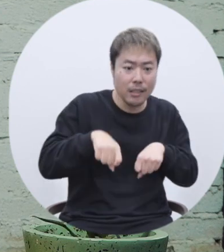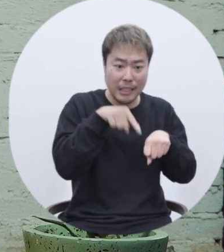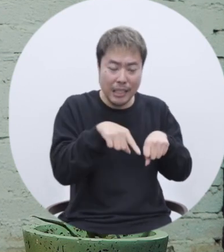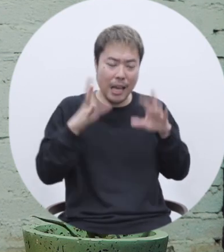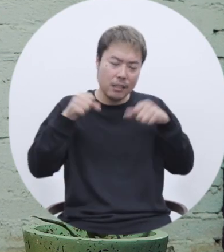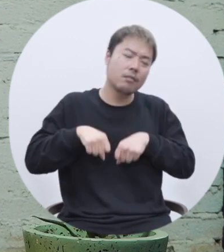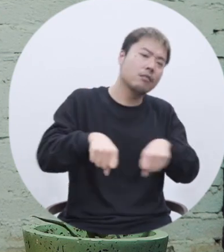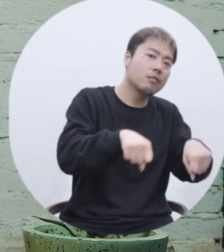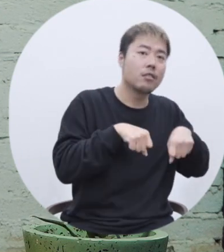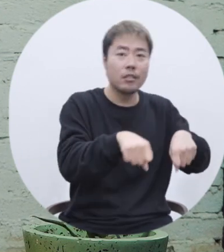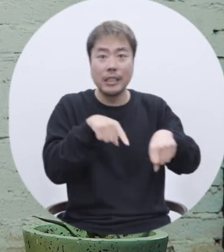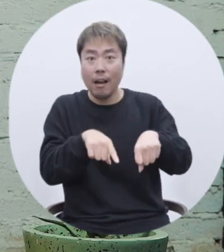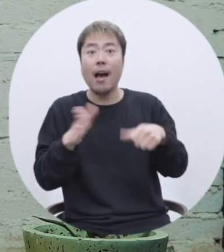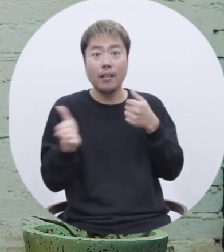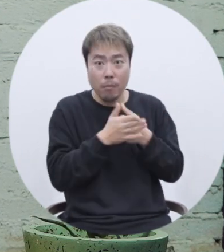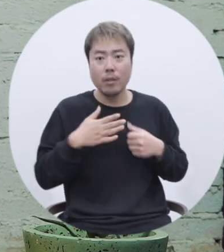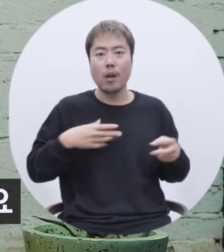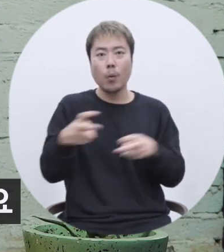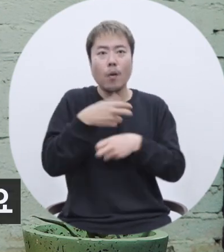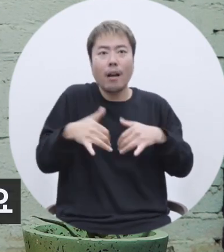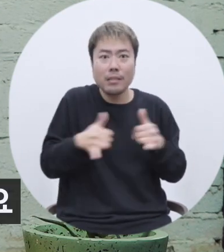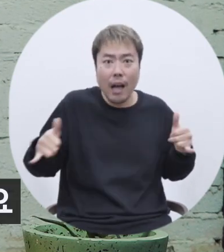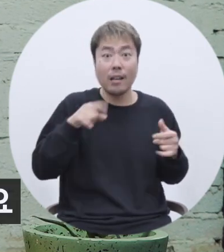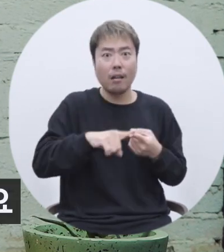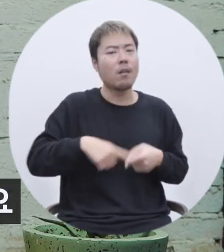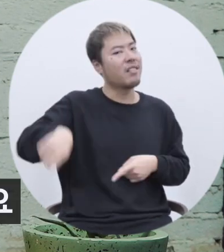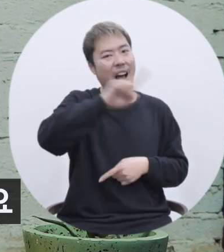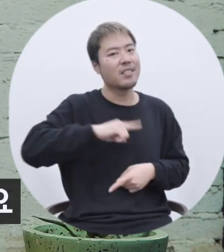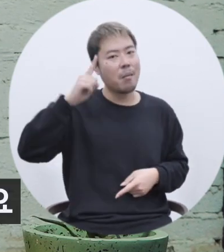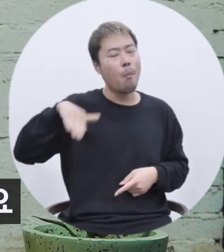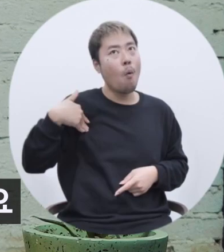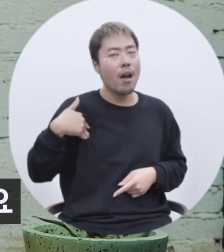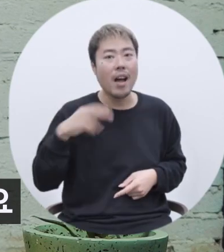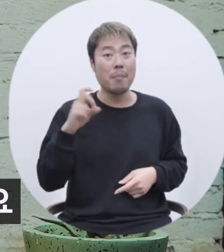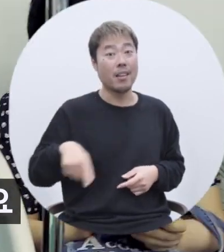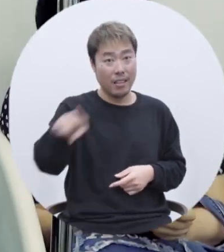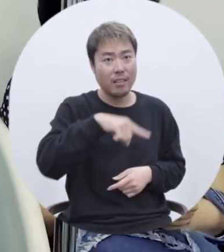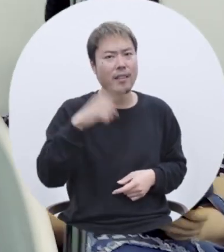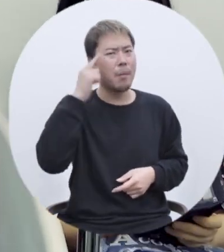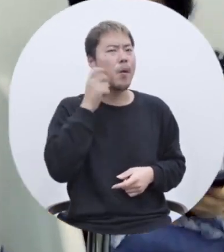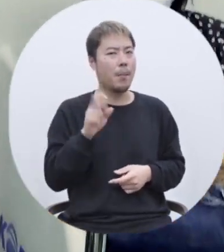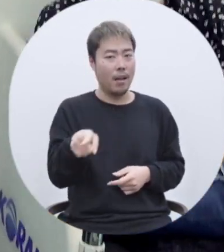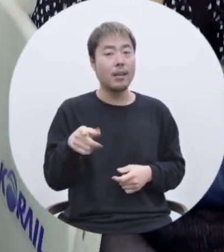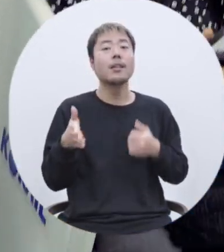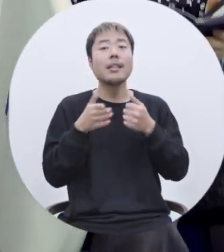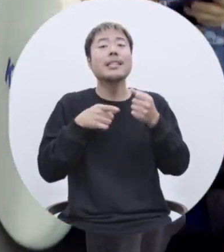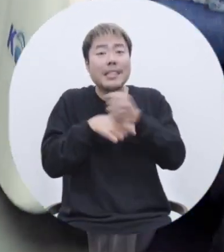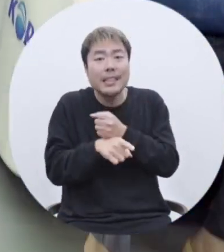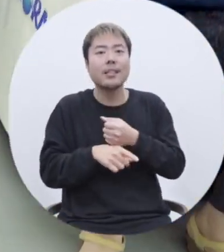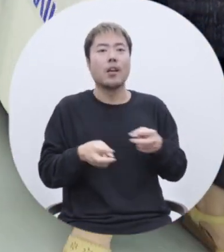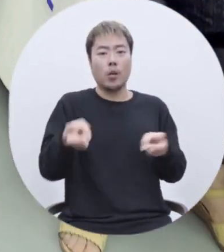끌고 이동하는 과정이 교통약자에 해당되는구나, 이런 것들에 대해서 아마 대부분 인식은 못할걸요. 다양한